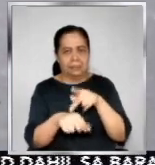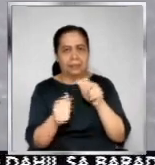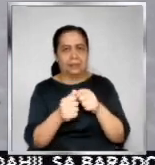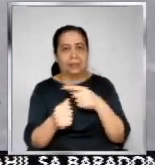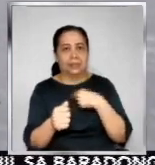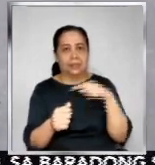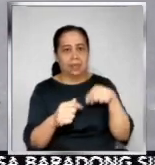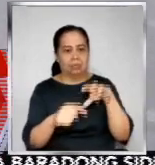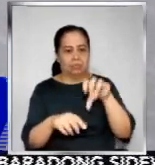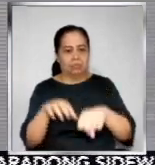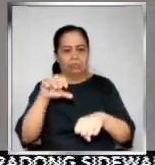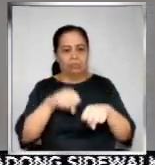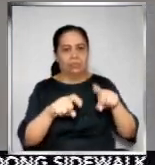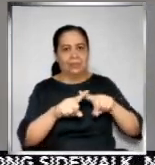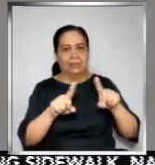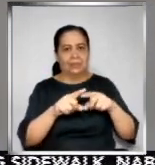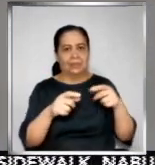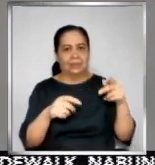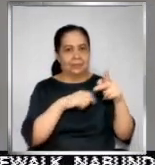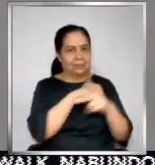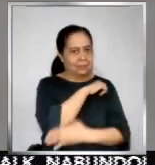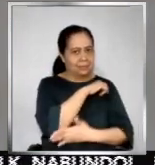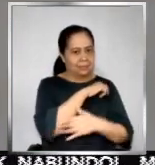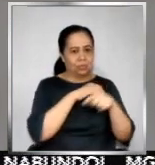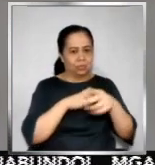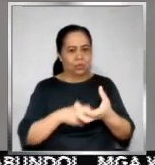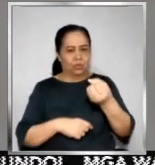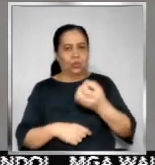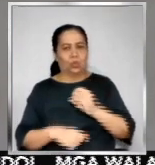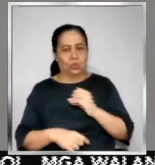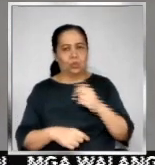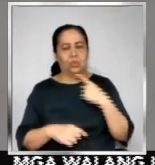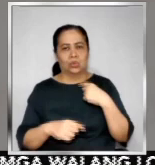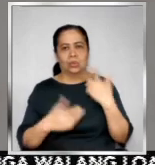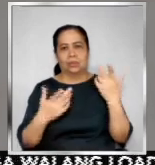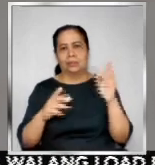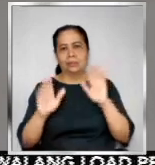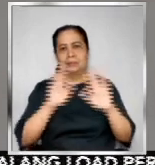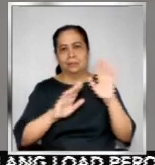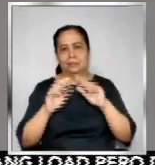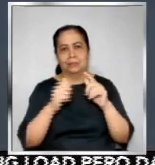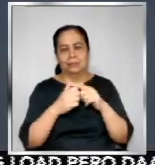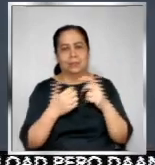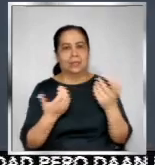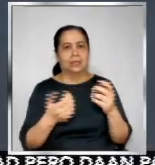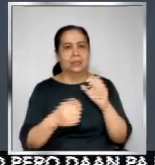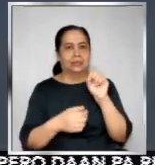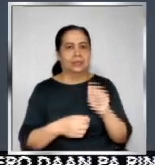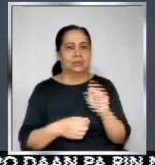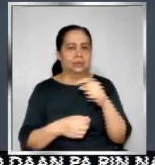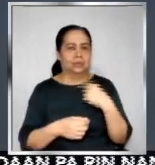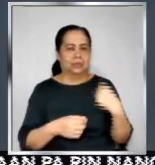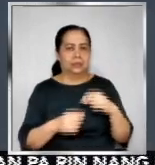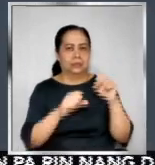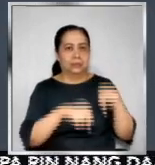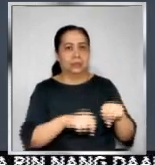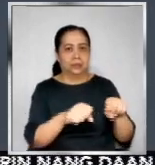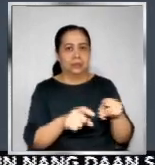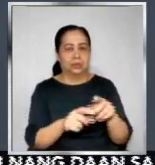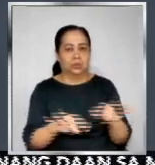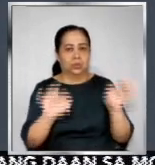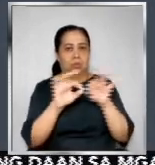umaangkin sa ilang bahagi nito. Nag-create talaga ng security anxieties, nag-create talaga ng pangamba. Kaya mahalaga dito